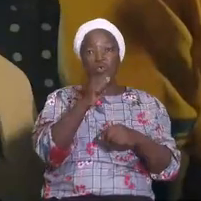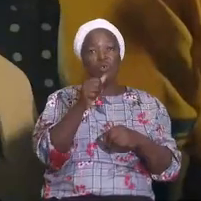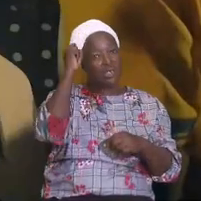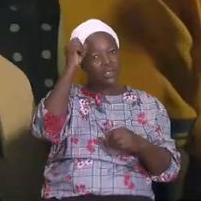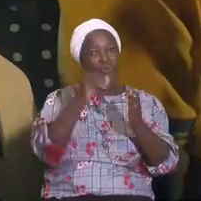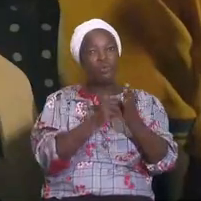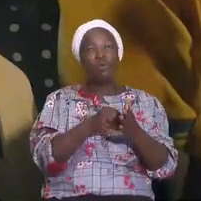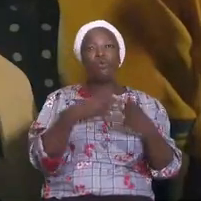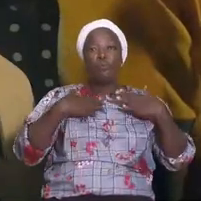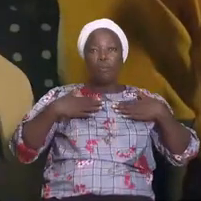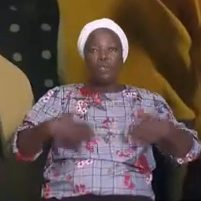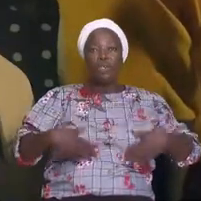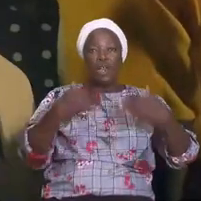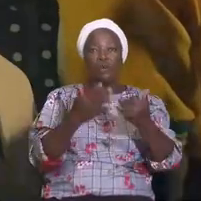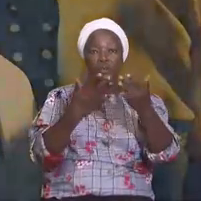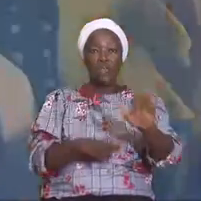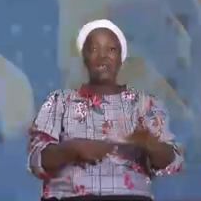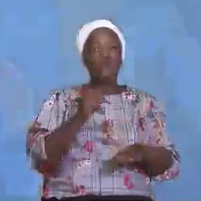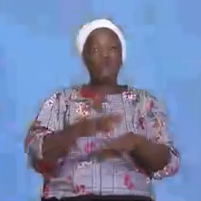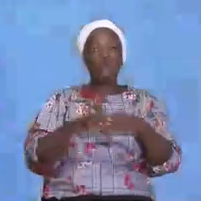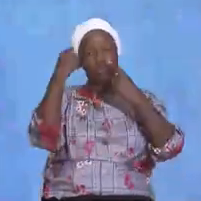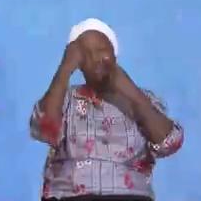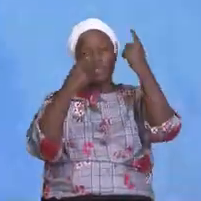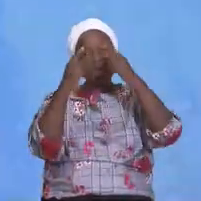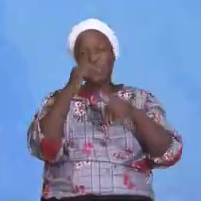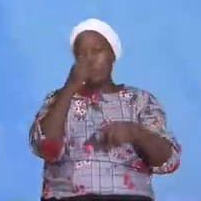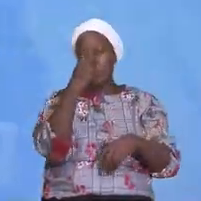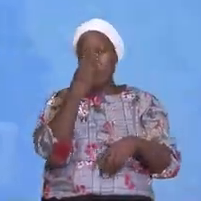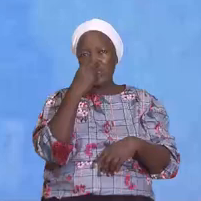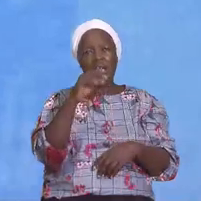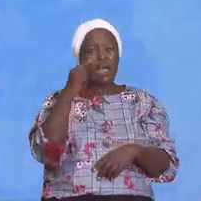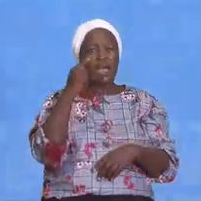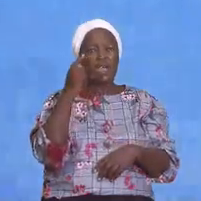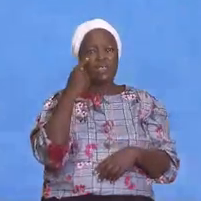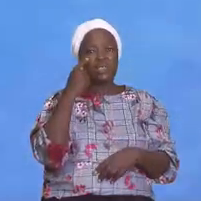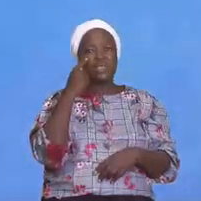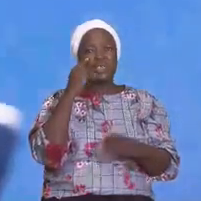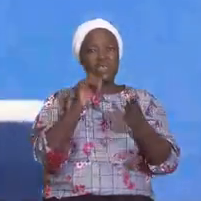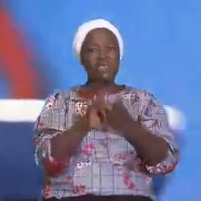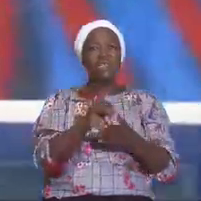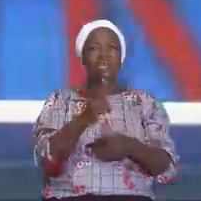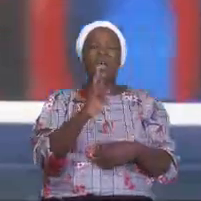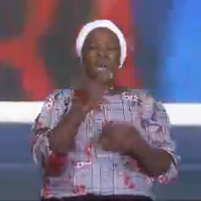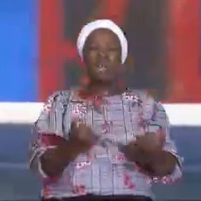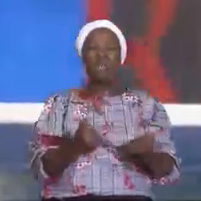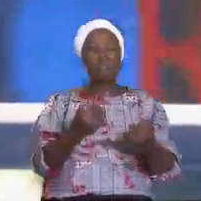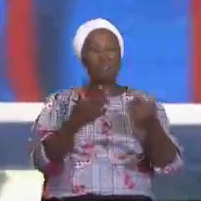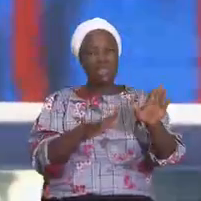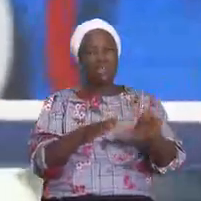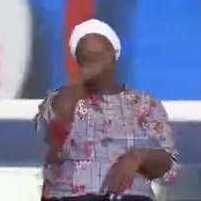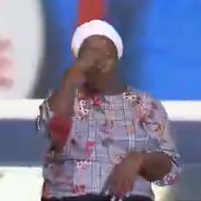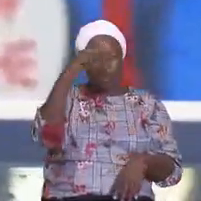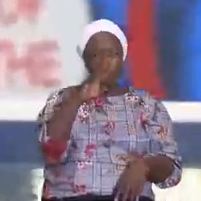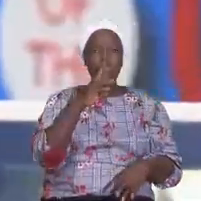dans la foi, il ne considéra point que son corps était déjà usé. Tu ne considères pas tes